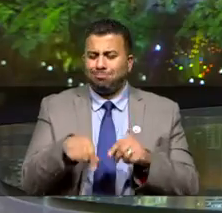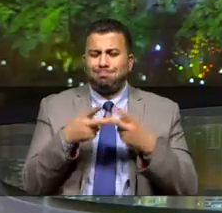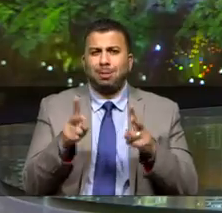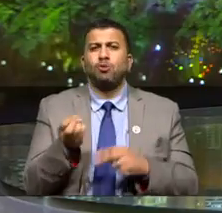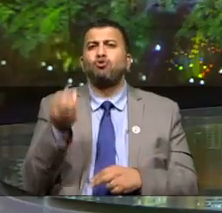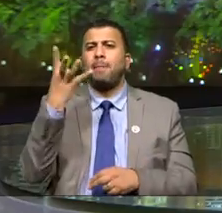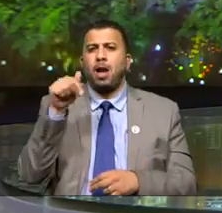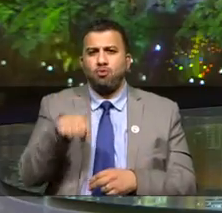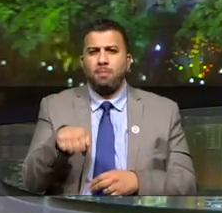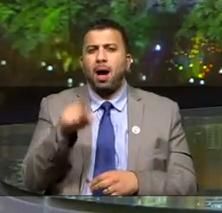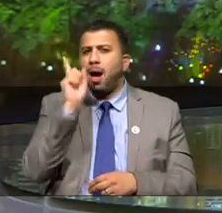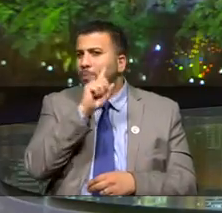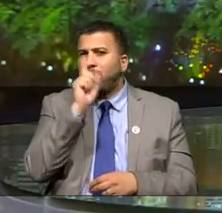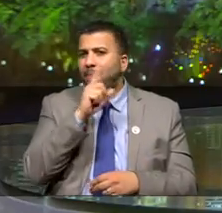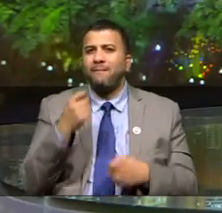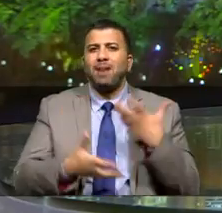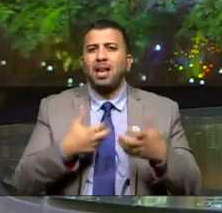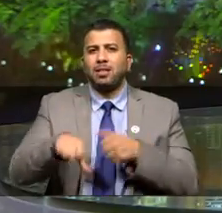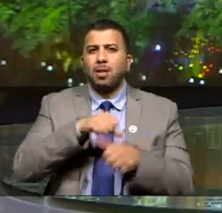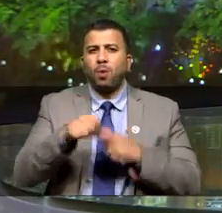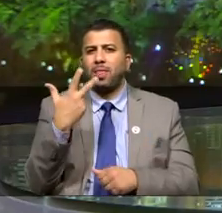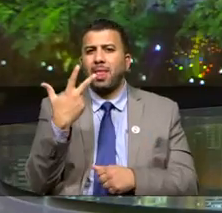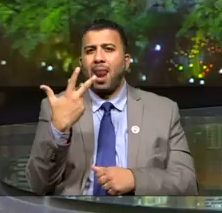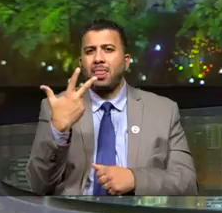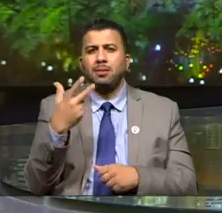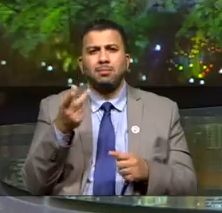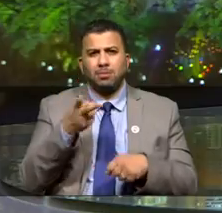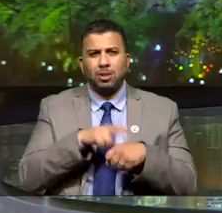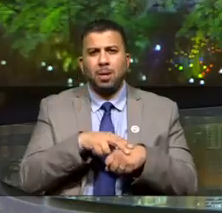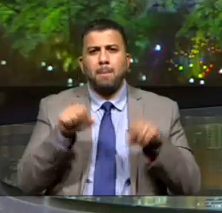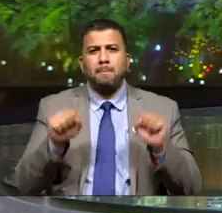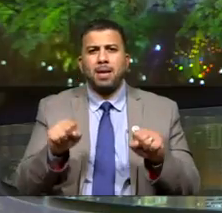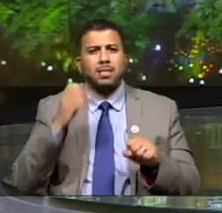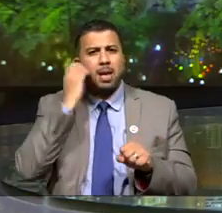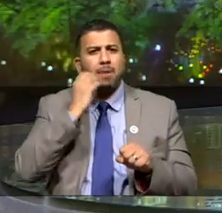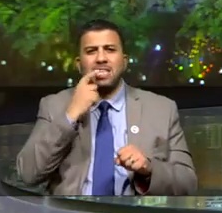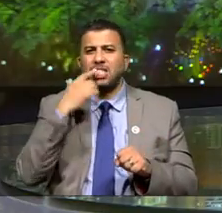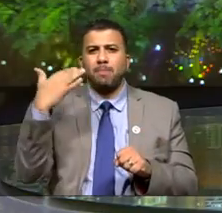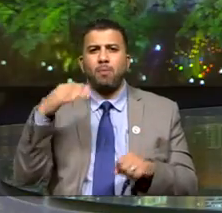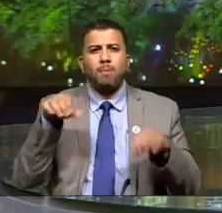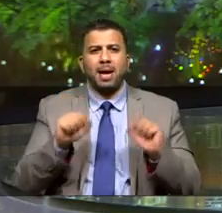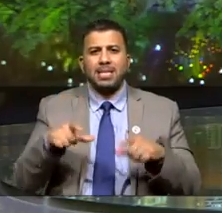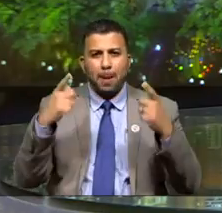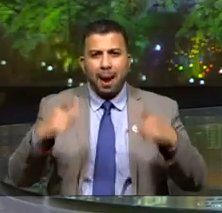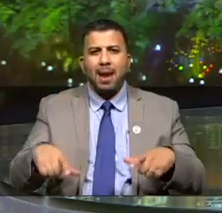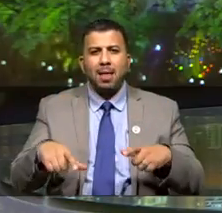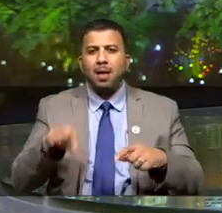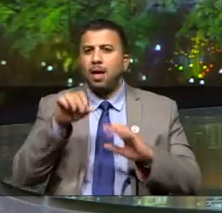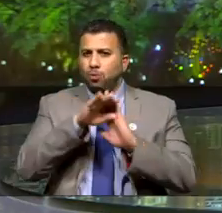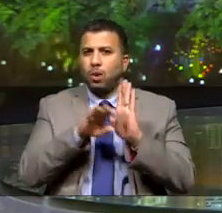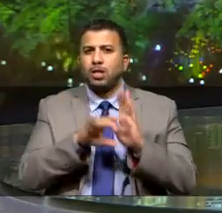بدأت صباح اليوم في أبو ظبي فعاليات الدورة الثالثة لإعادة تشكيل مجلس الإمارات للشباب والمجالس